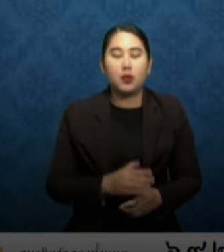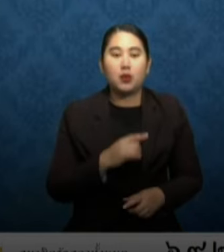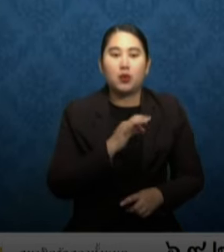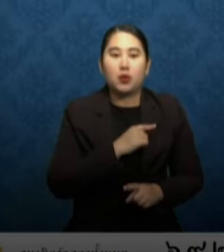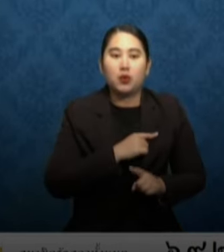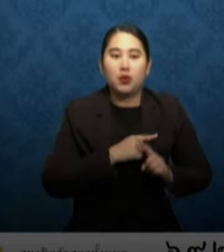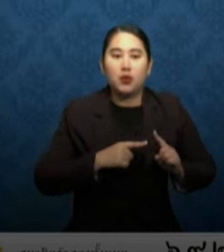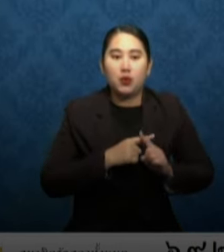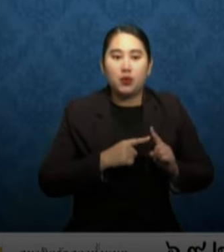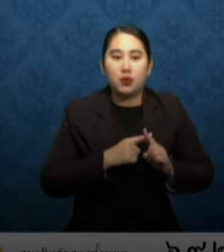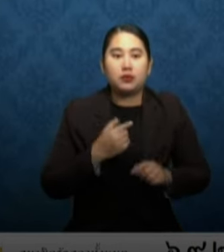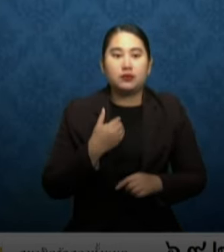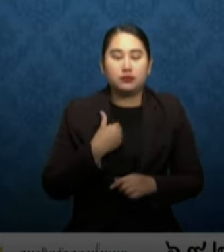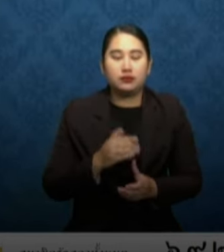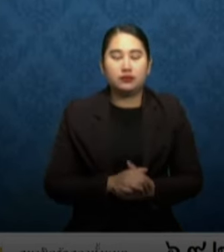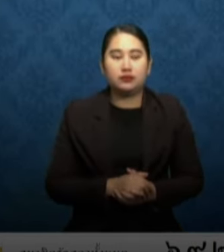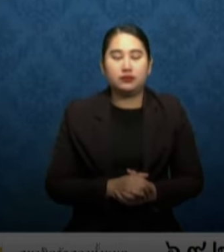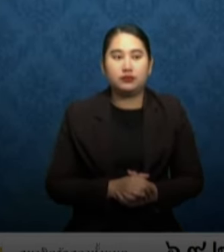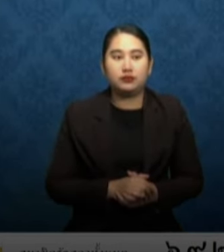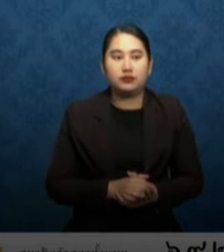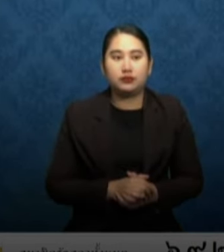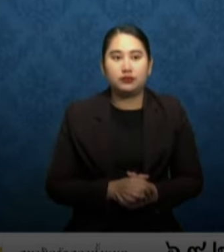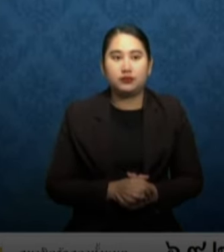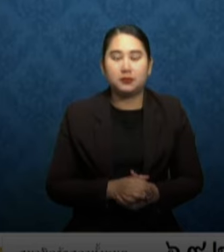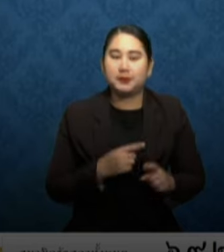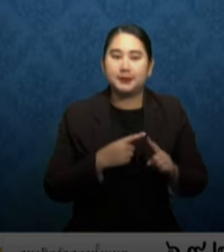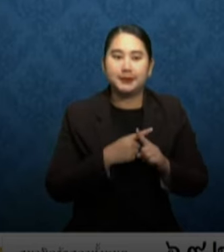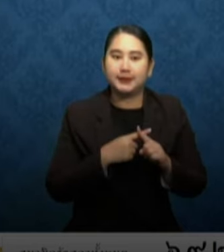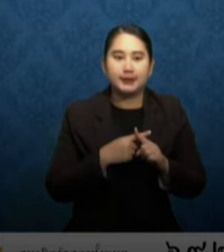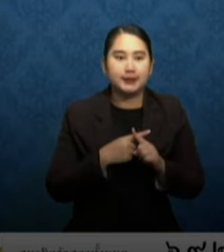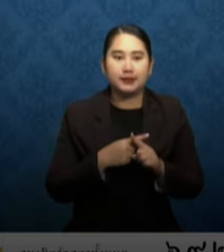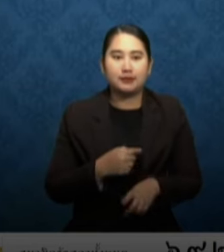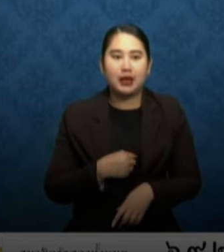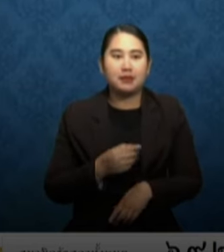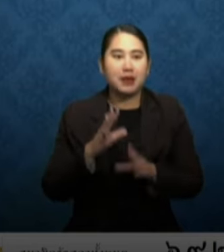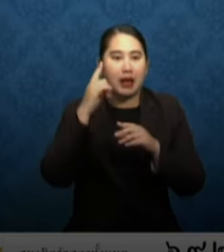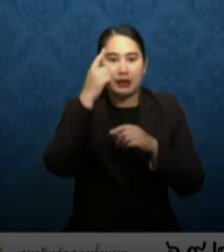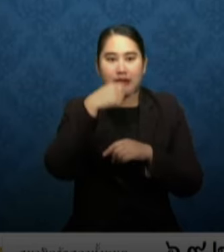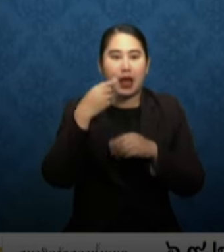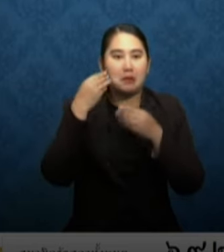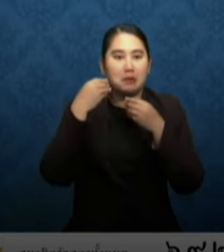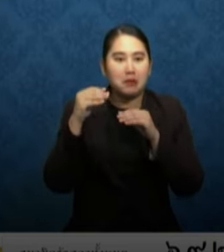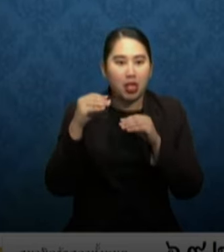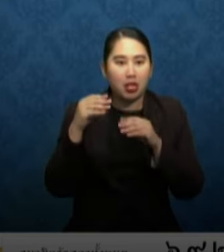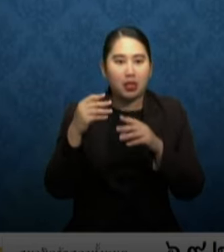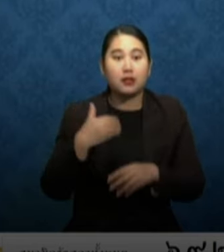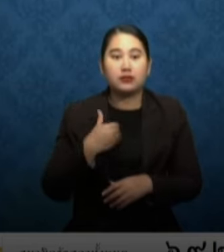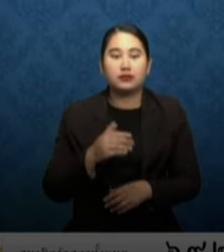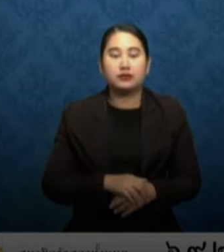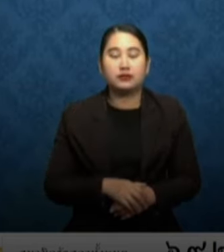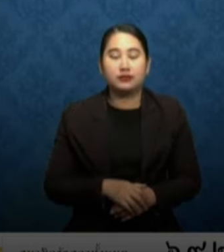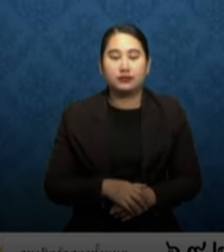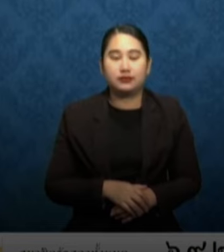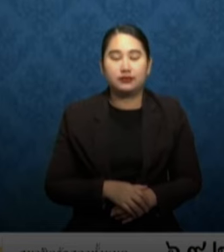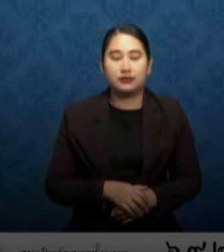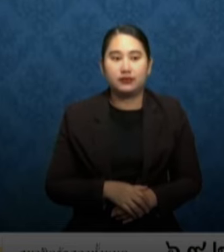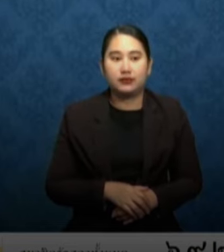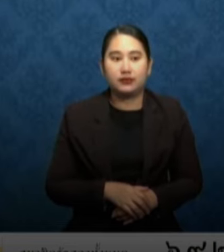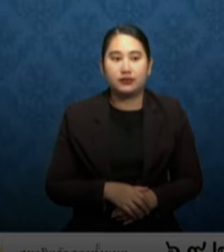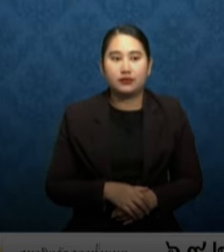มั้ยครับยิ่งกว่าเจ็บปวดก็คือมีคนหน้าแตกด้วยท่านประธาน